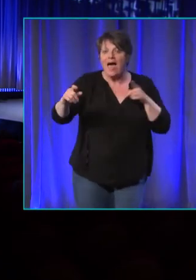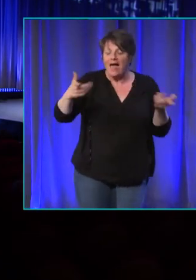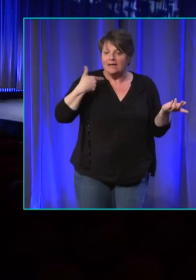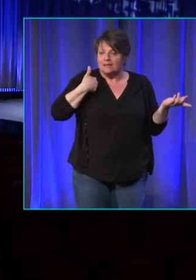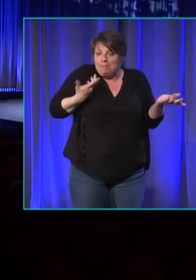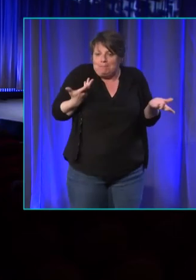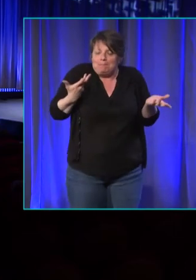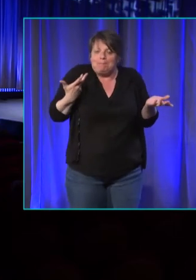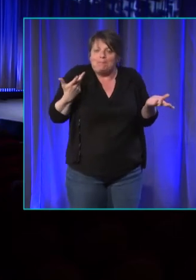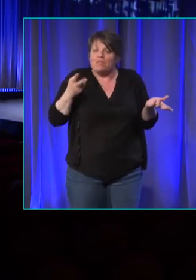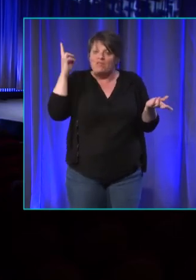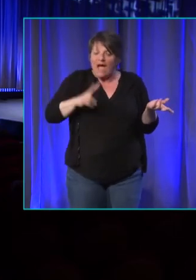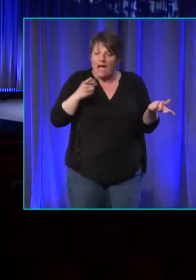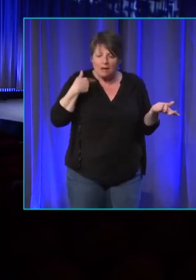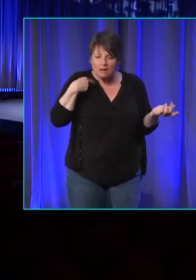permettrait